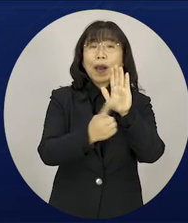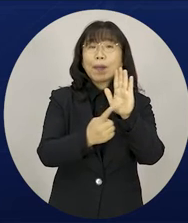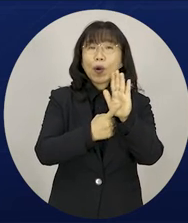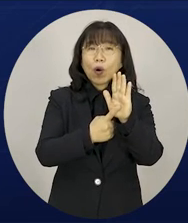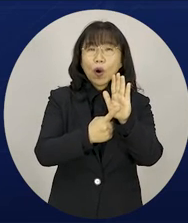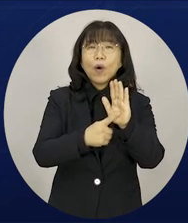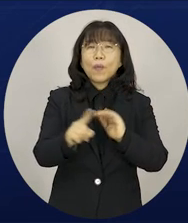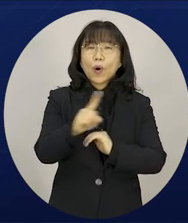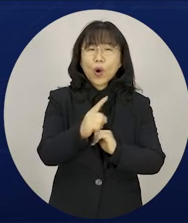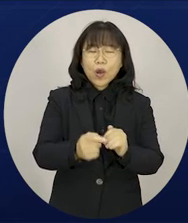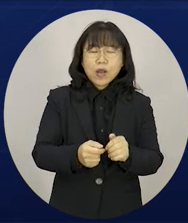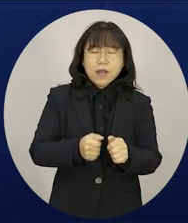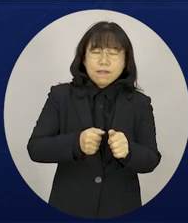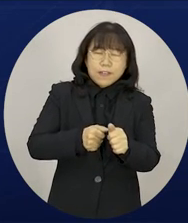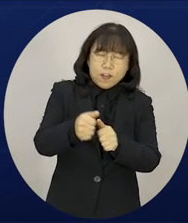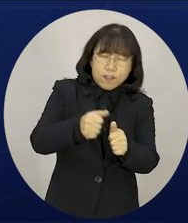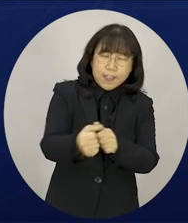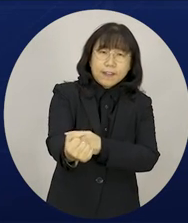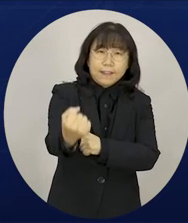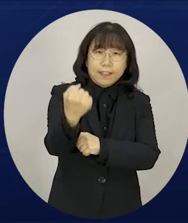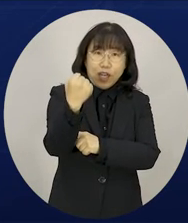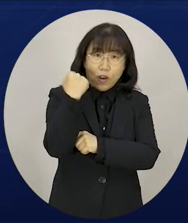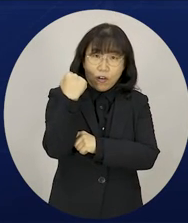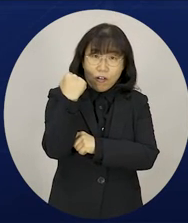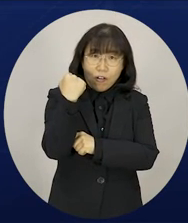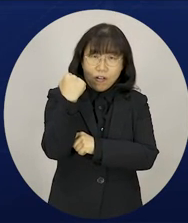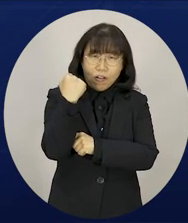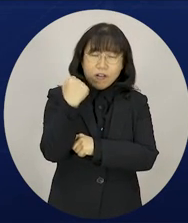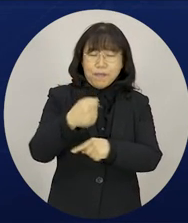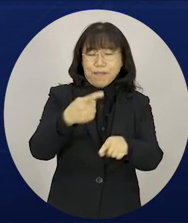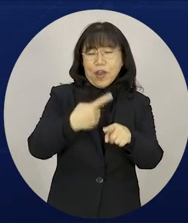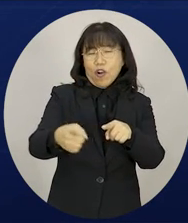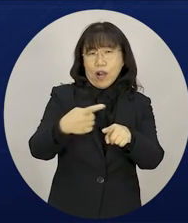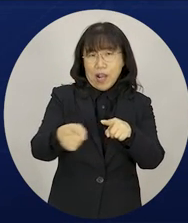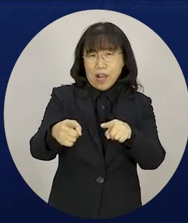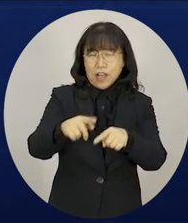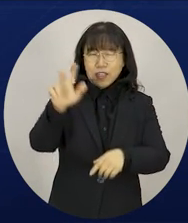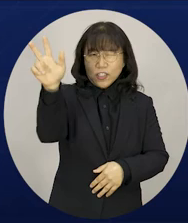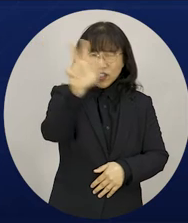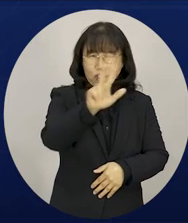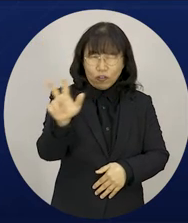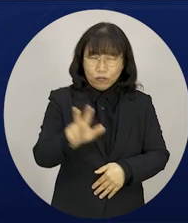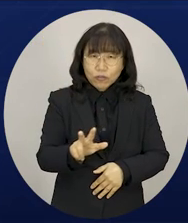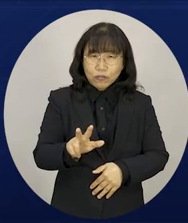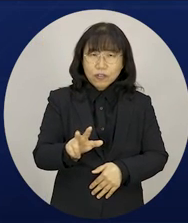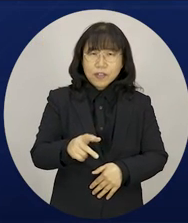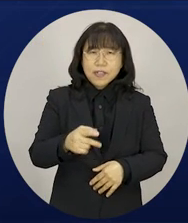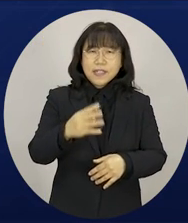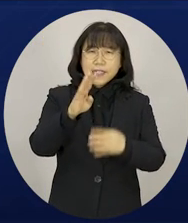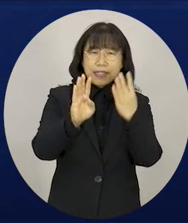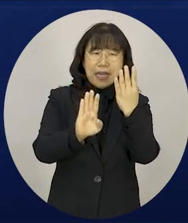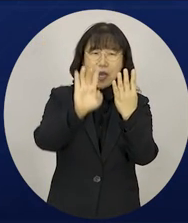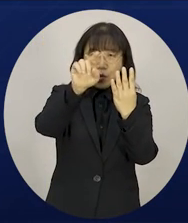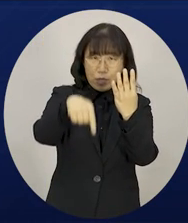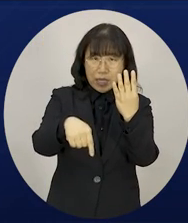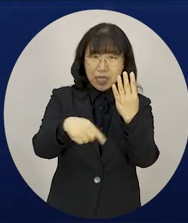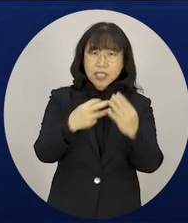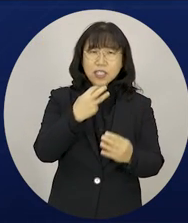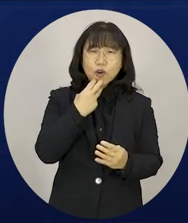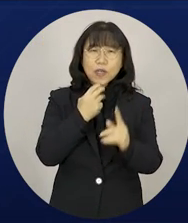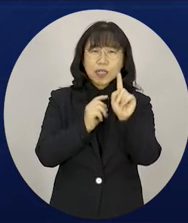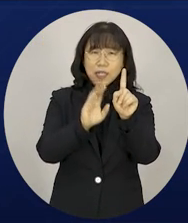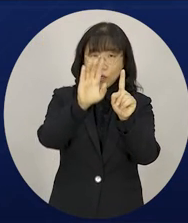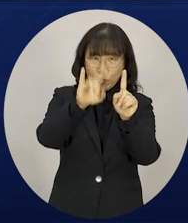한국지방자치경쟁력지수에서 서울 1위, 전국 4위를 달성하며 전국 최고 수준의 지방자치 경쟁력을